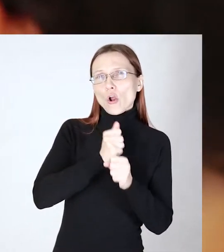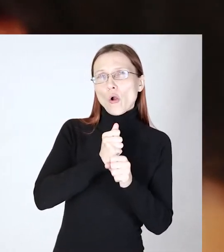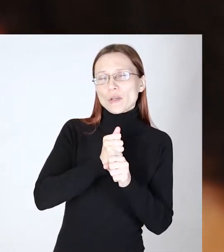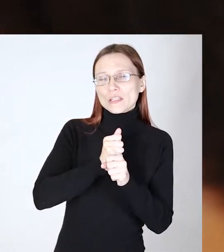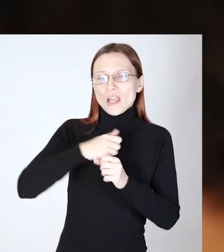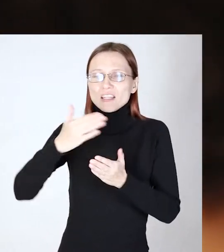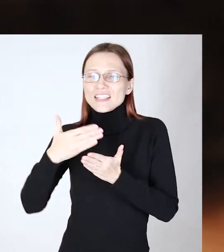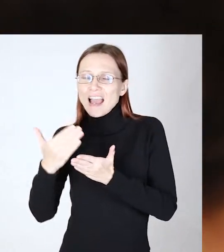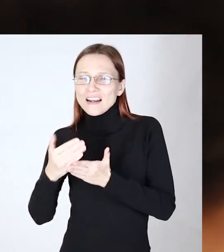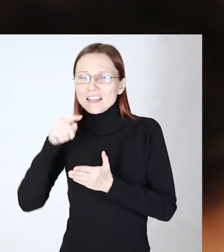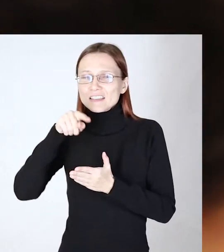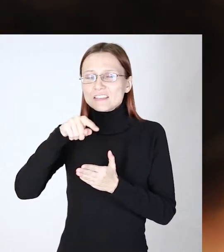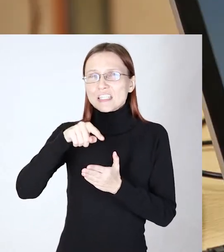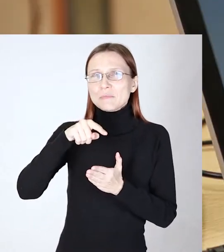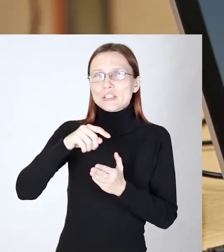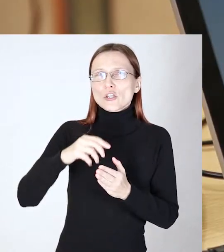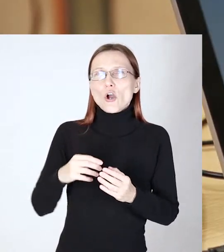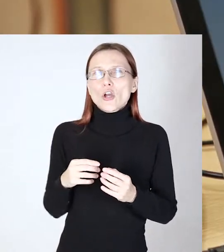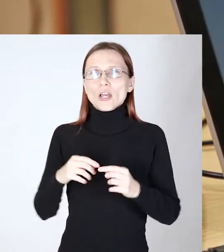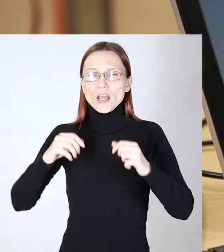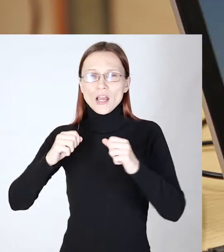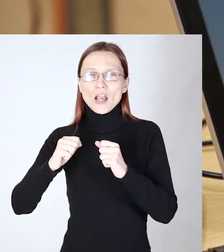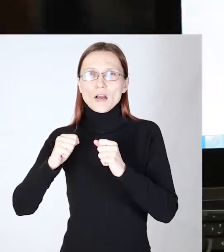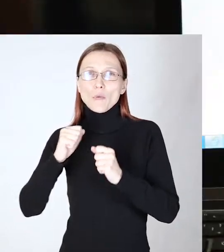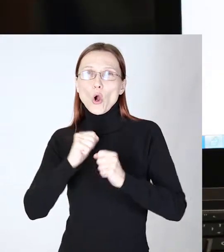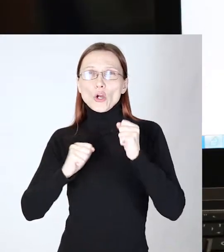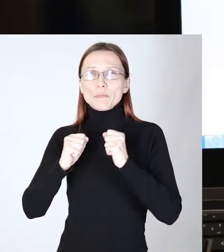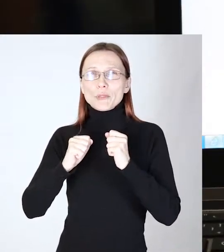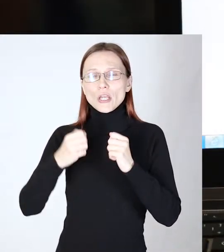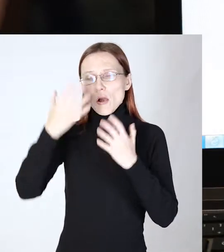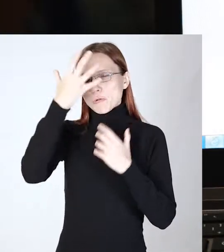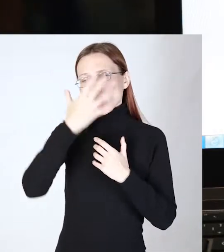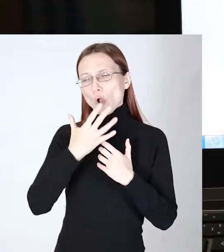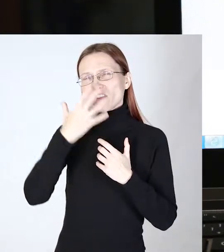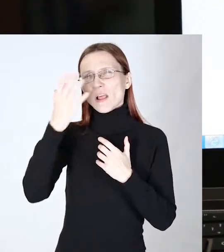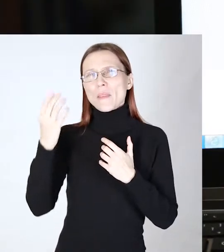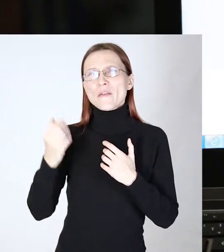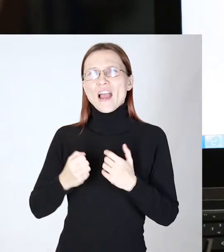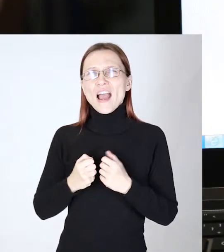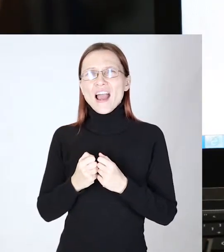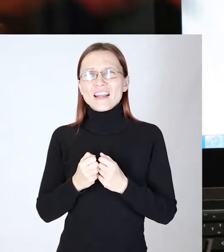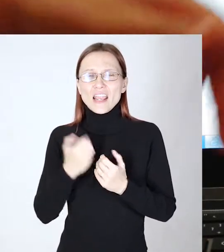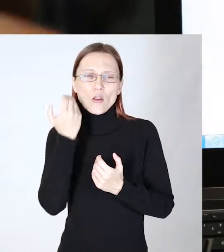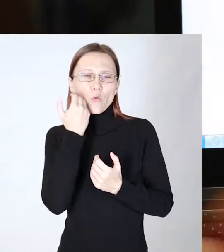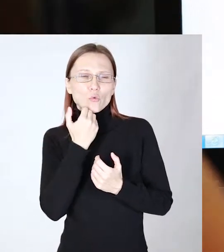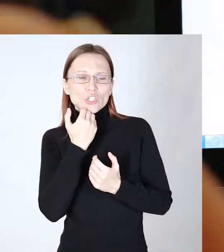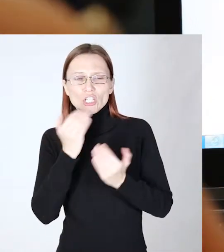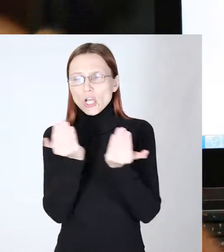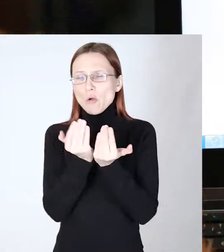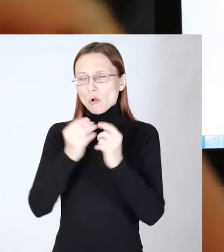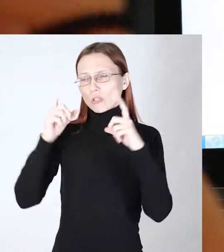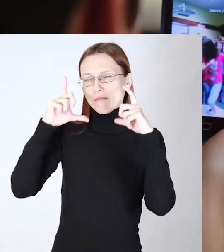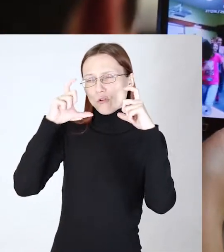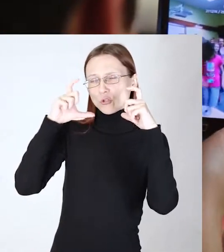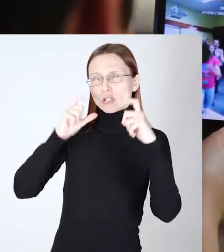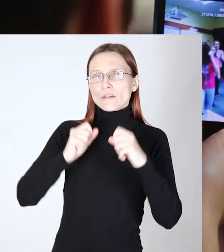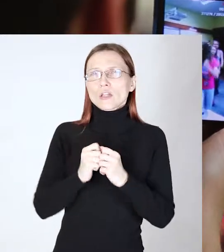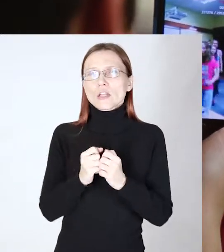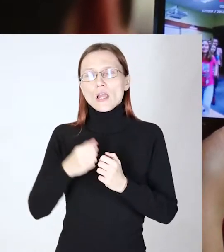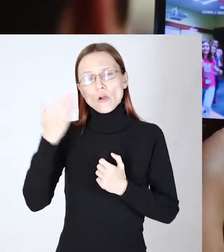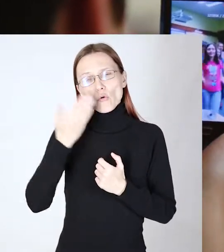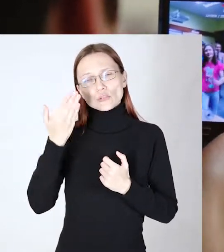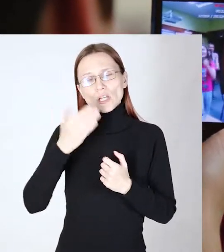učia sa robiť profily, kresliť na internetovej stránke profily tváre nejakých ľudí podľa fotografií napríklad. Učia sa